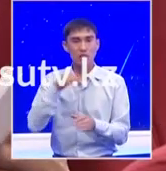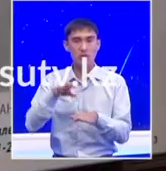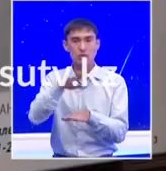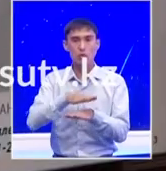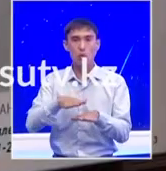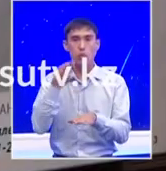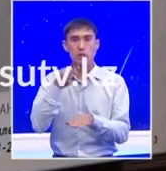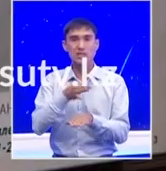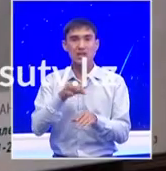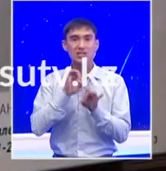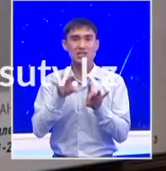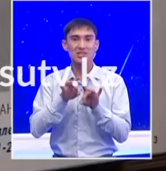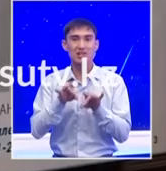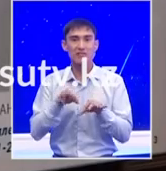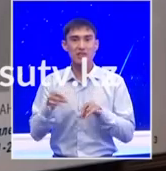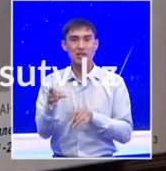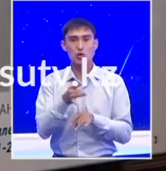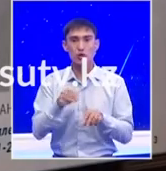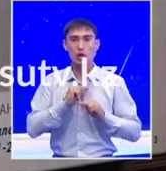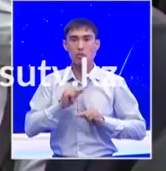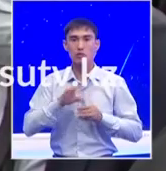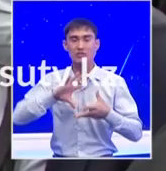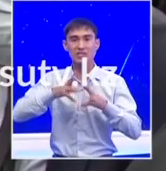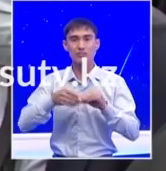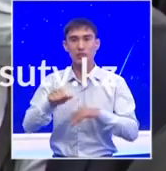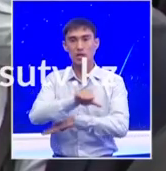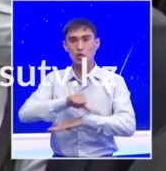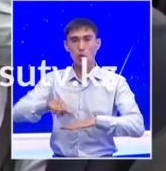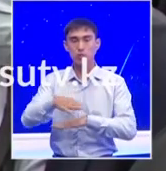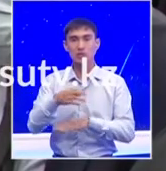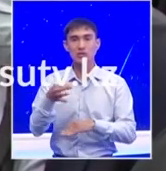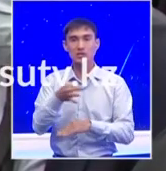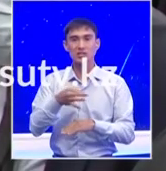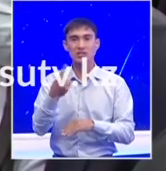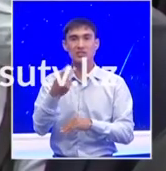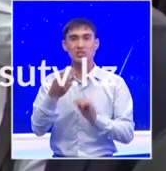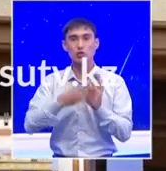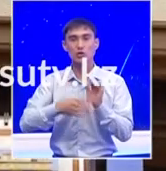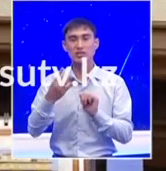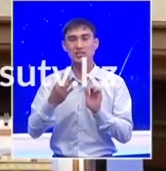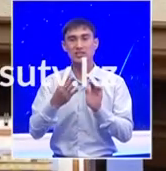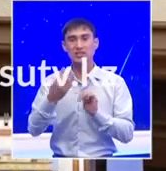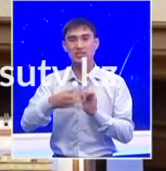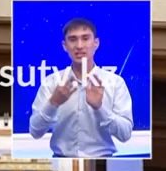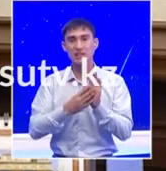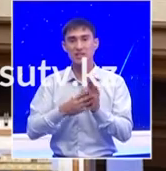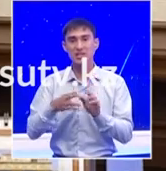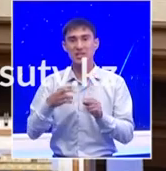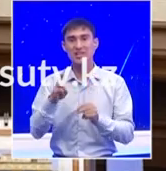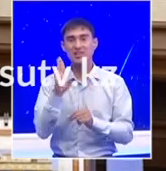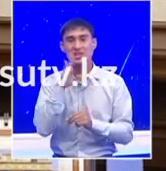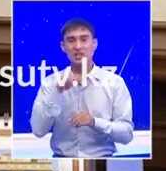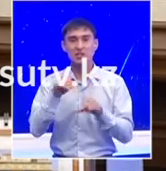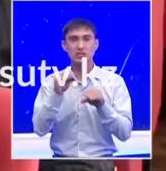рассказал о проводимой в регионе работе. В целом на территории области расположены 249 гидротехнических сооружений. Протяженность